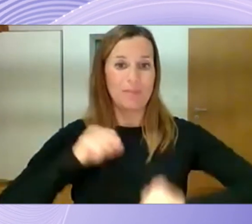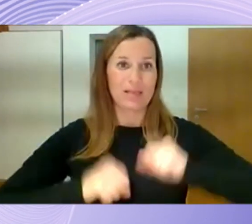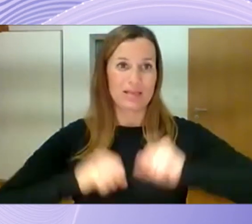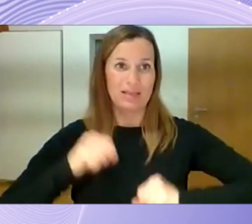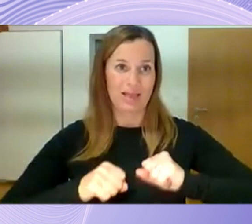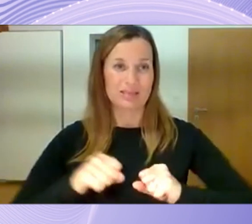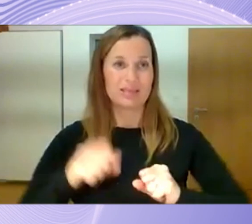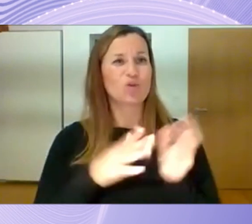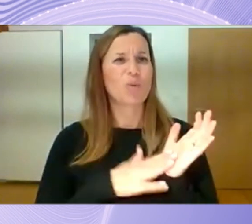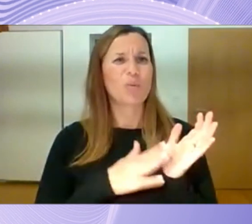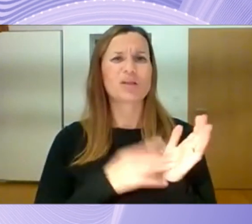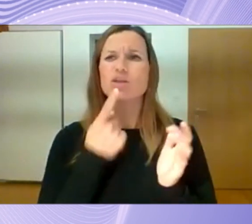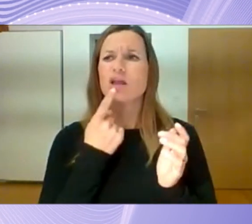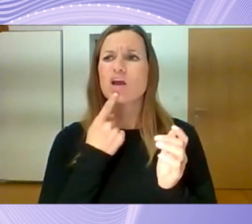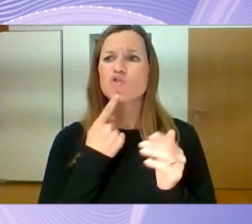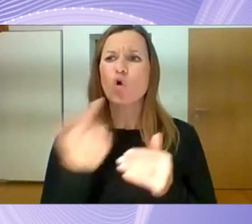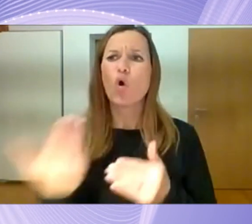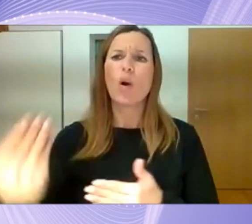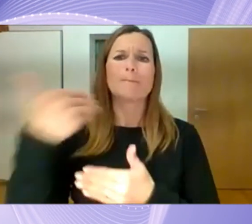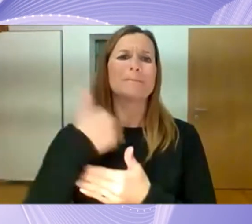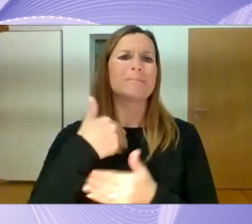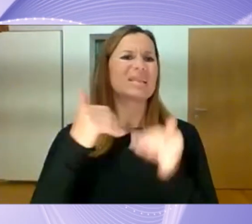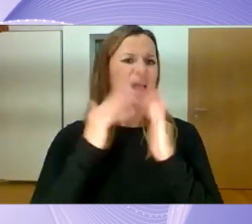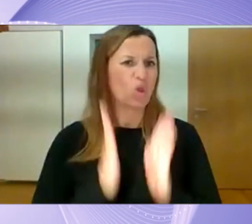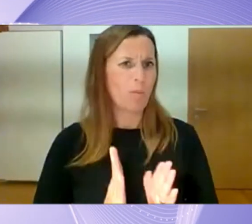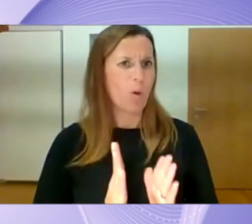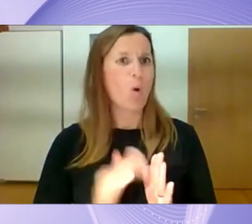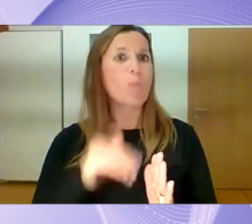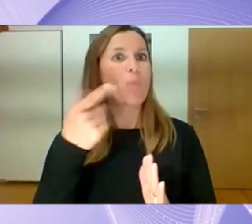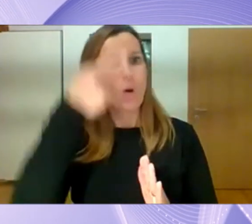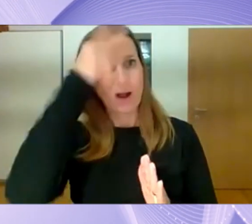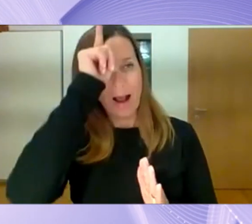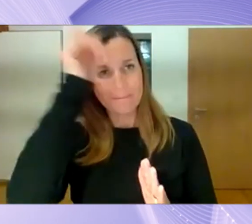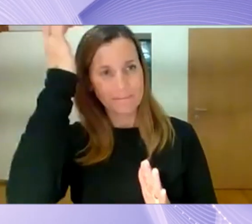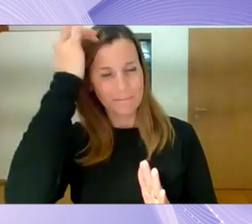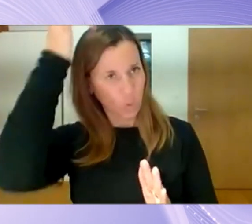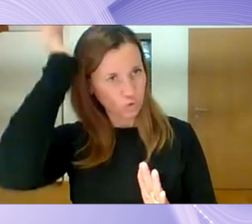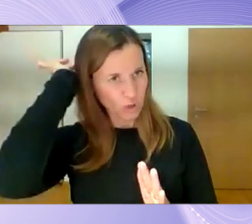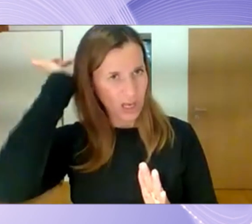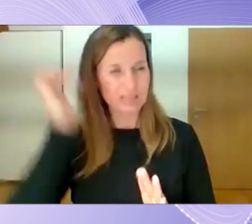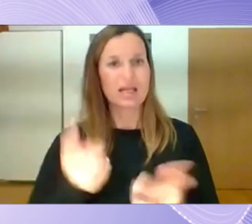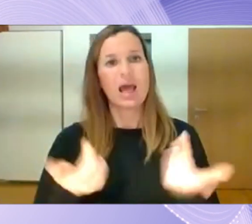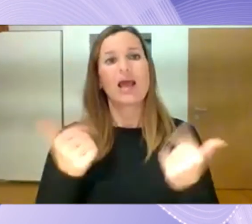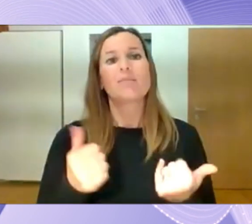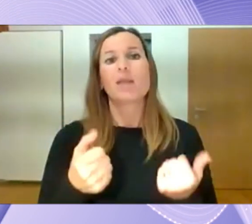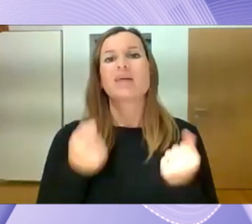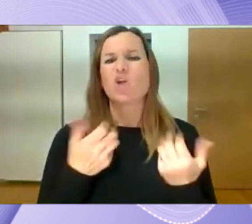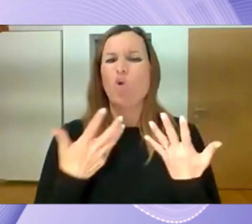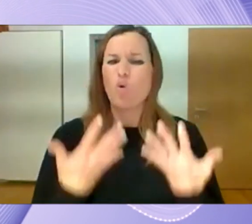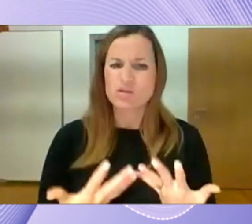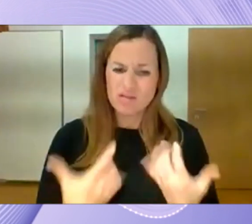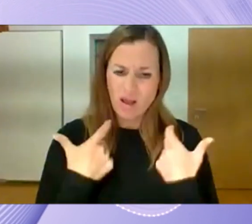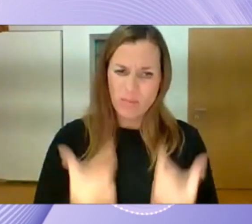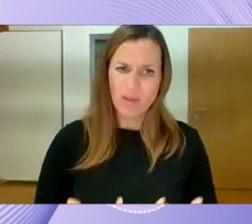rehabilitacije, se pravi, ko pride nekdo domov po kapi možganski ali pa ker je zelo oslabel, pa da se mu pomaga, da lahko